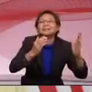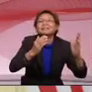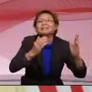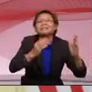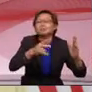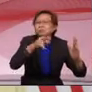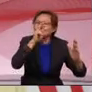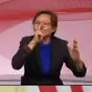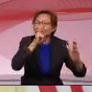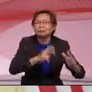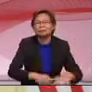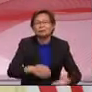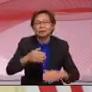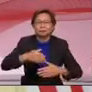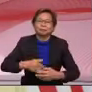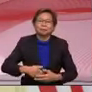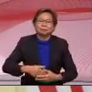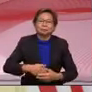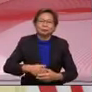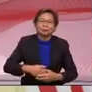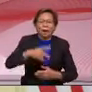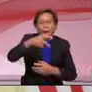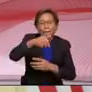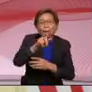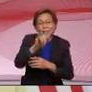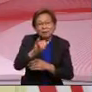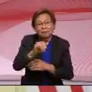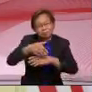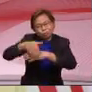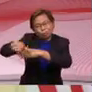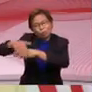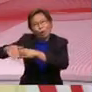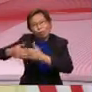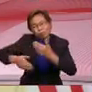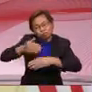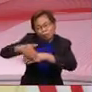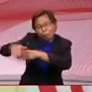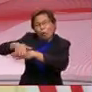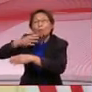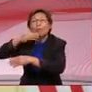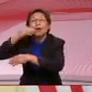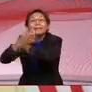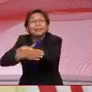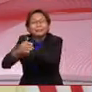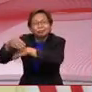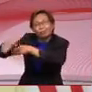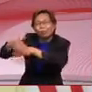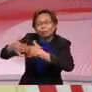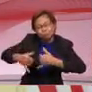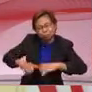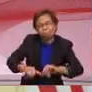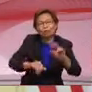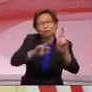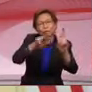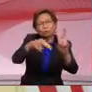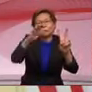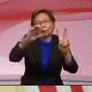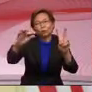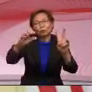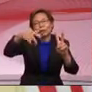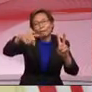Proses penghantaran pulang parti masih berterusan. Sehingga kini, lebih 2,500